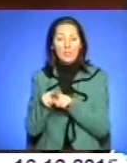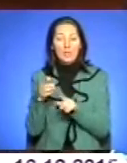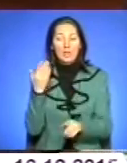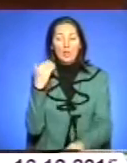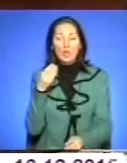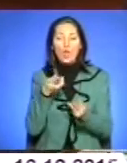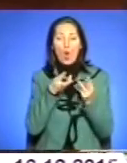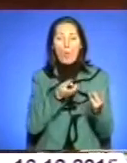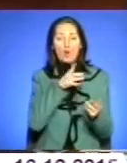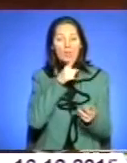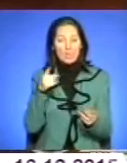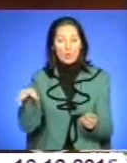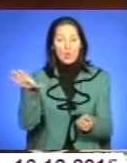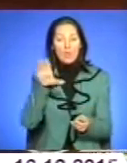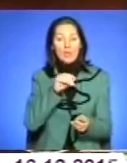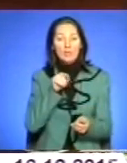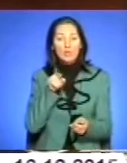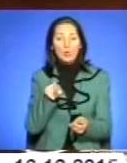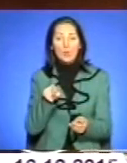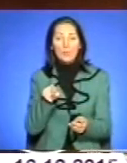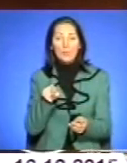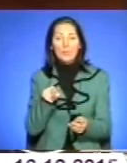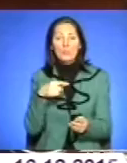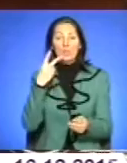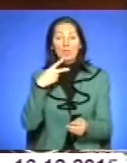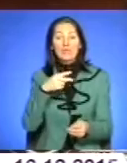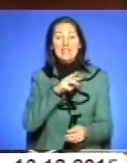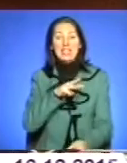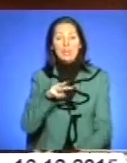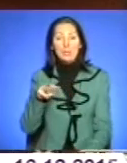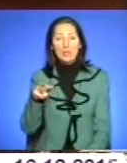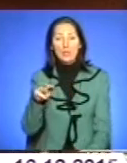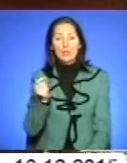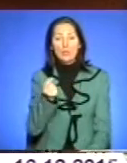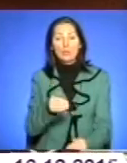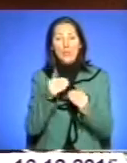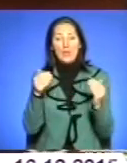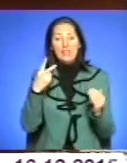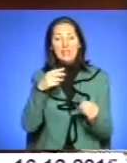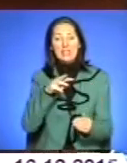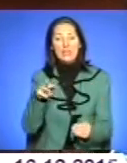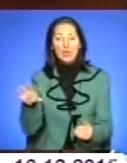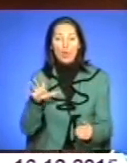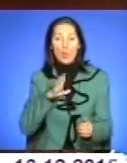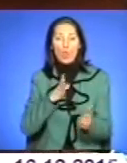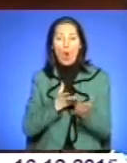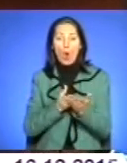минулий опалювальний період весь, то 20 мільйонів, чуть більше 20 мільйонів було оплачено